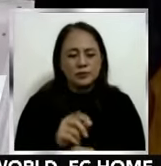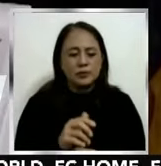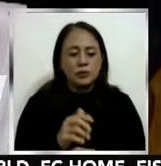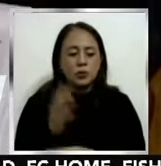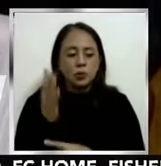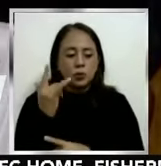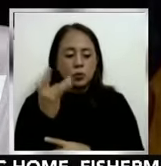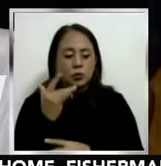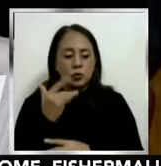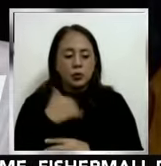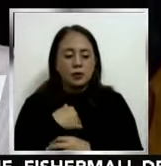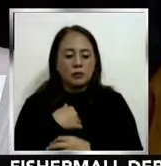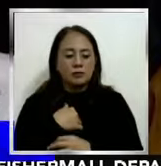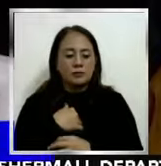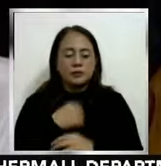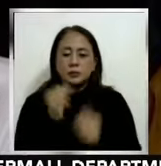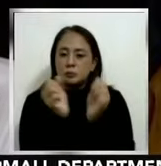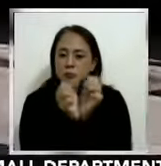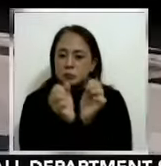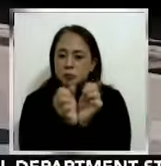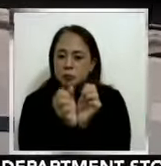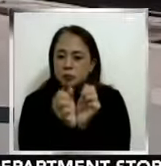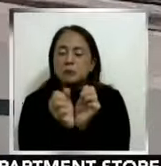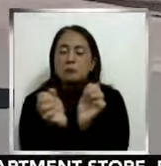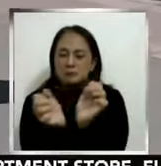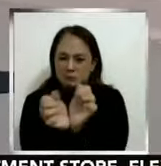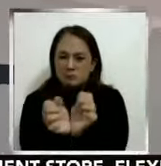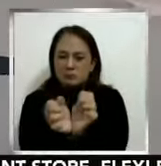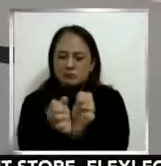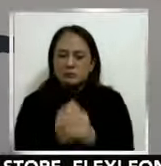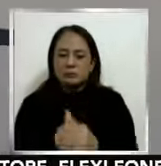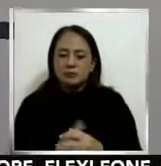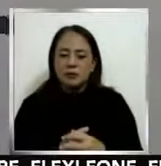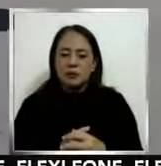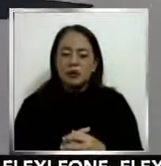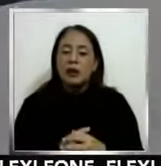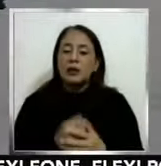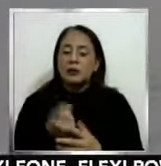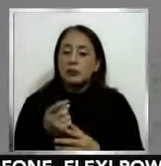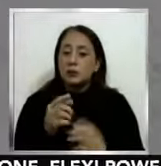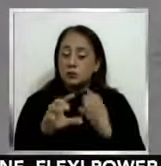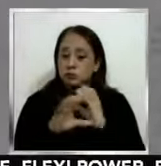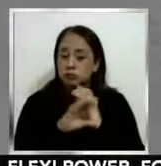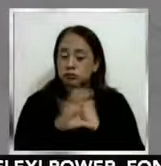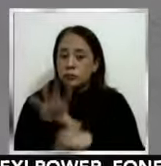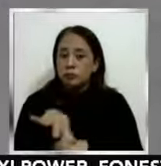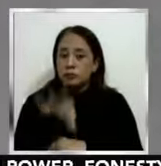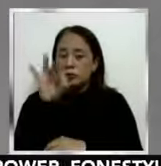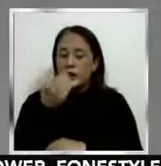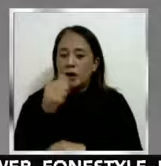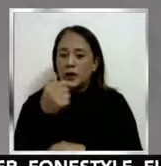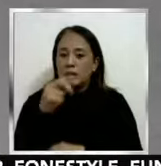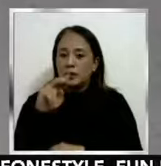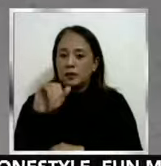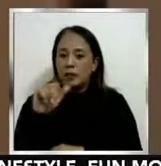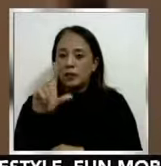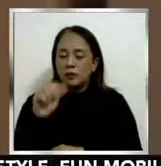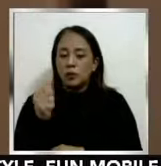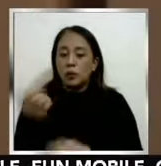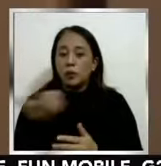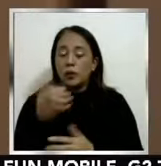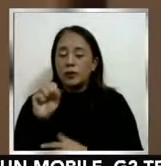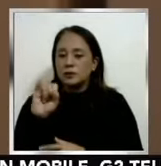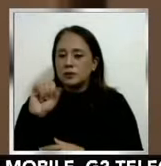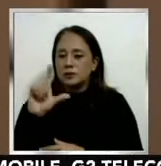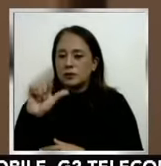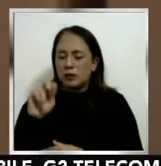siya. Nakaposas. Ang kanyang sasakyan na-recover sa Aguinaldo Highway sa bayan naman ng Silang. Meron siyang bakas